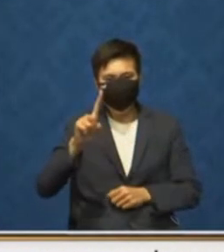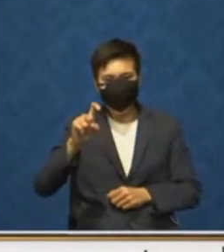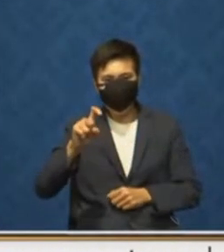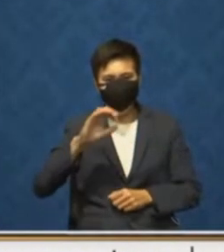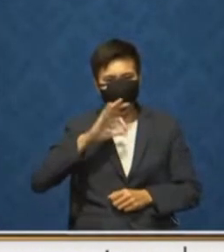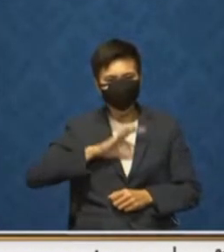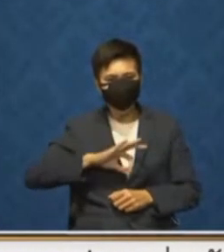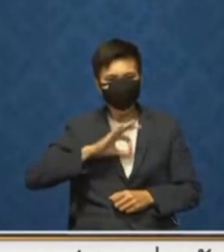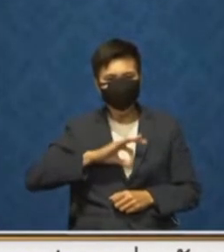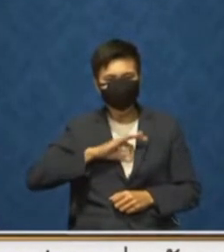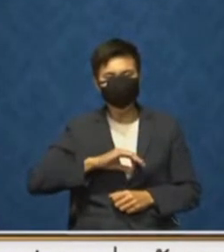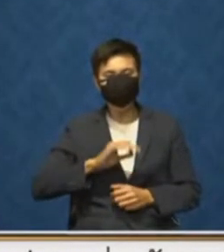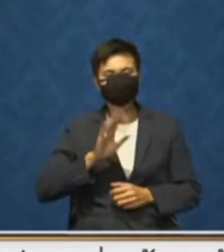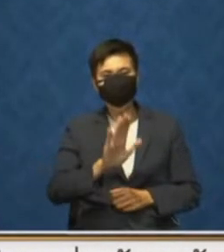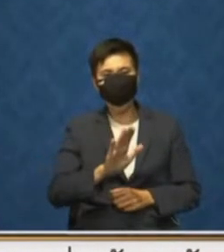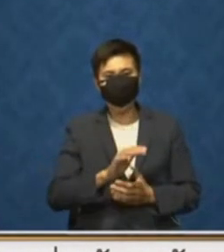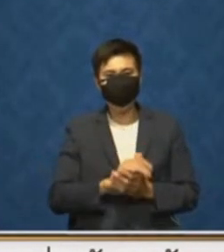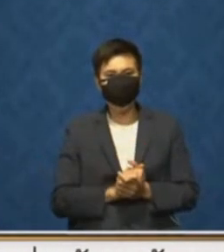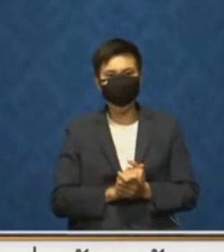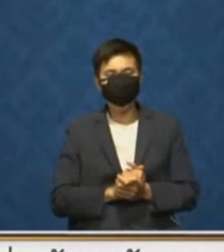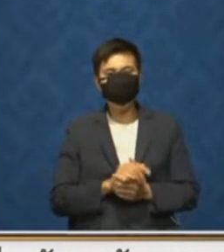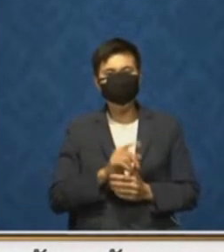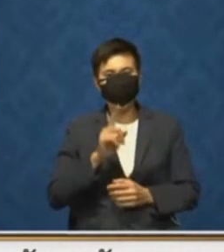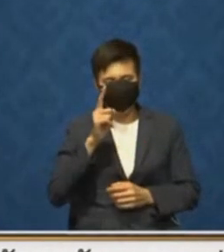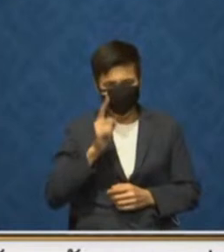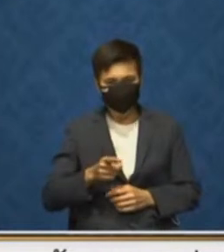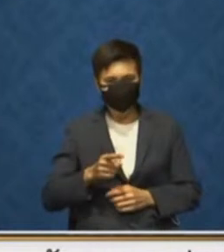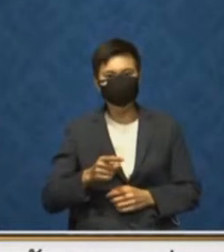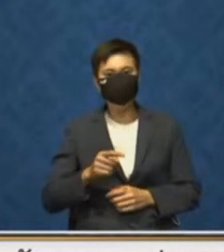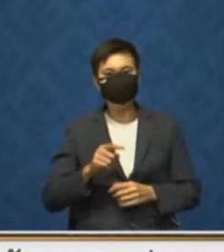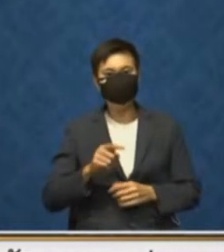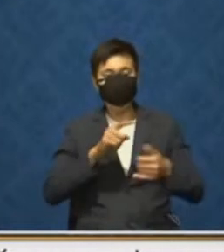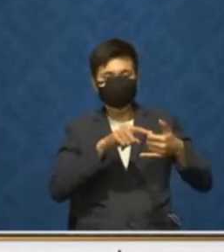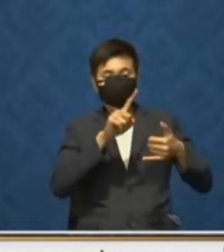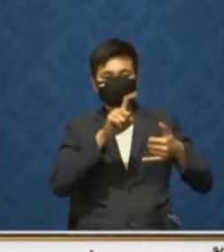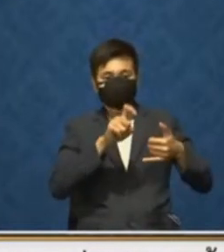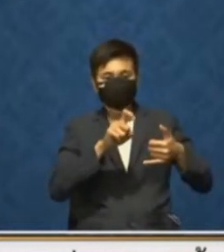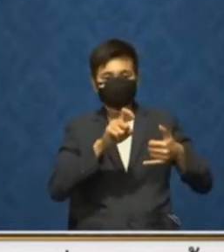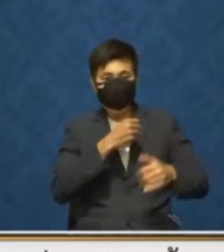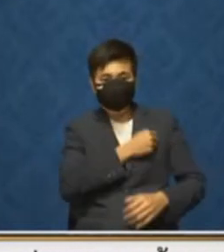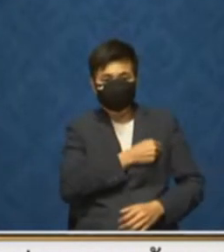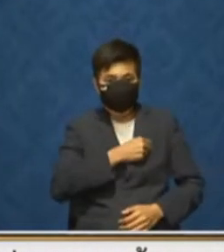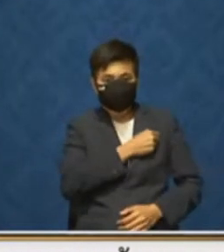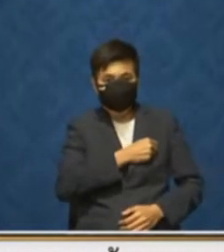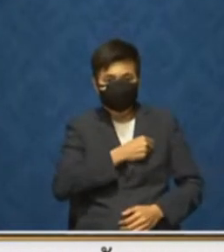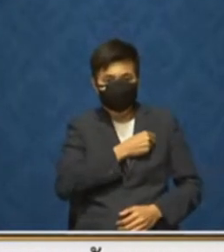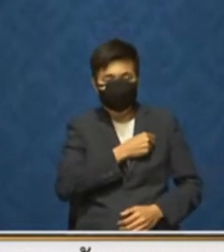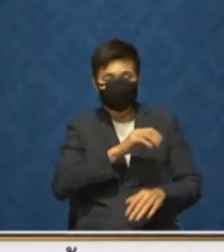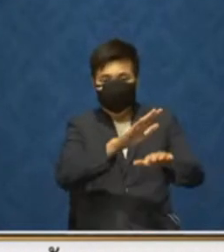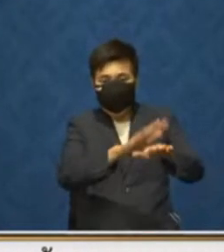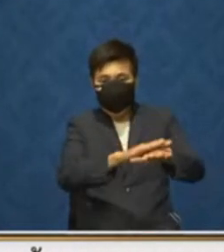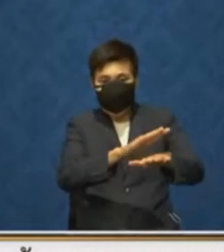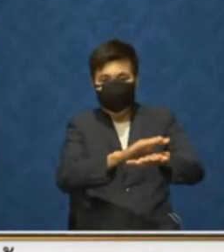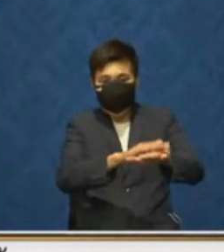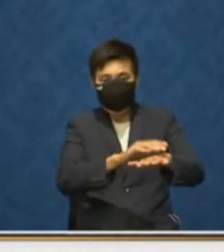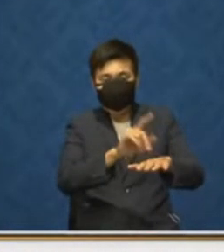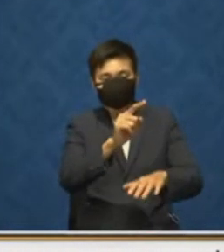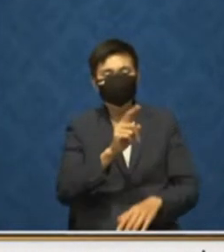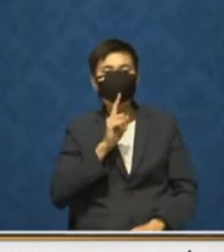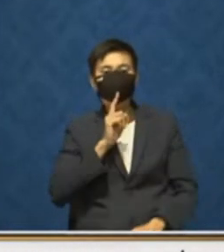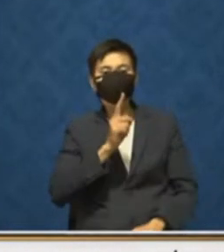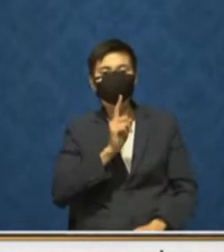ท่านตั้งแต่เด็กๆต้องตอบใจเสียชีวิตไปเพราะความเสียใจที่ทุกท่านเรียกไปตำหนิในเวลาวันนั้น